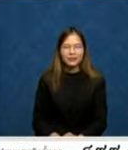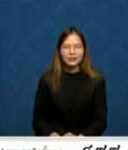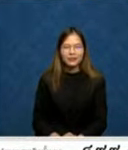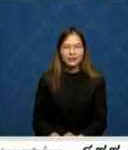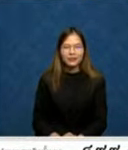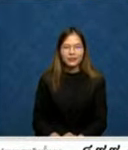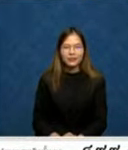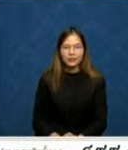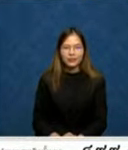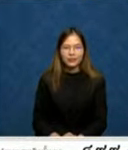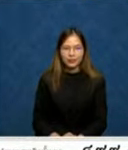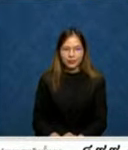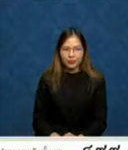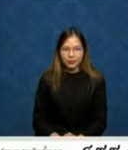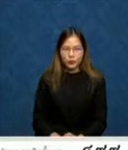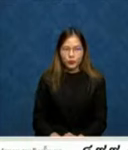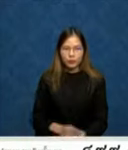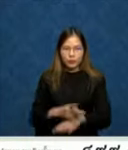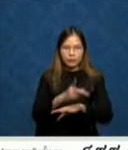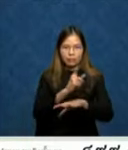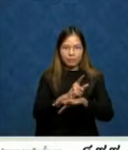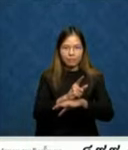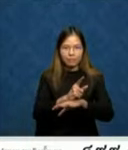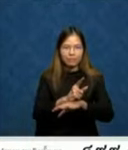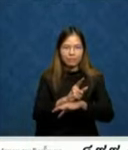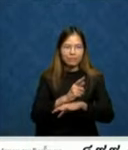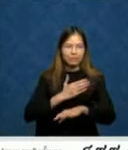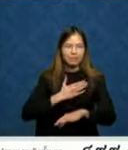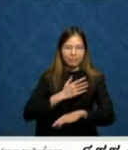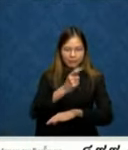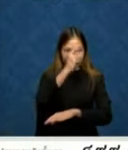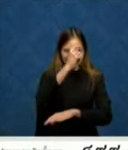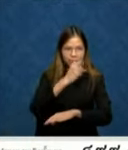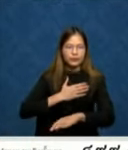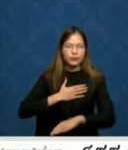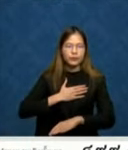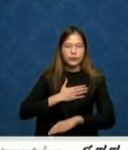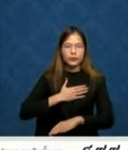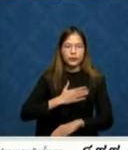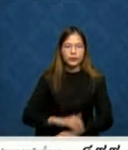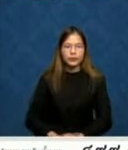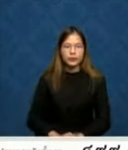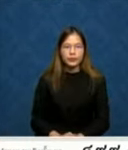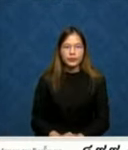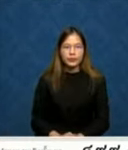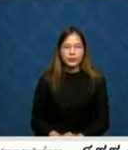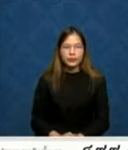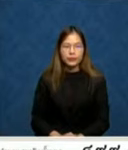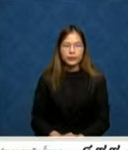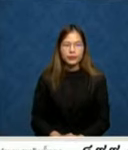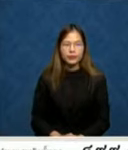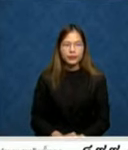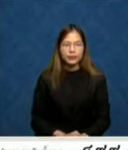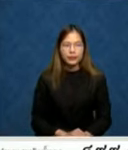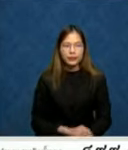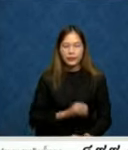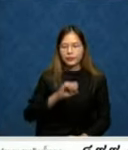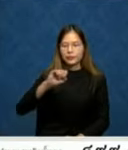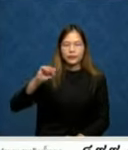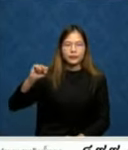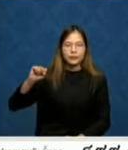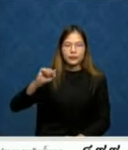ครับเรียนท่านประธานสภาที่เคารพผมประสิทธิ์ปัทธมพดุงศักดิ์ผู้แทนราษฎรของพี่น้องประชาช